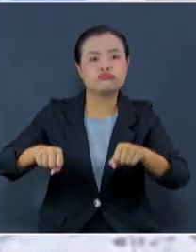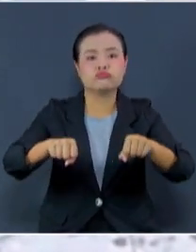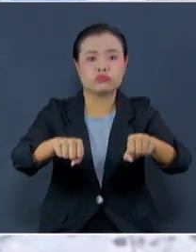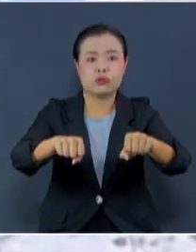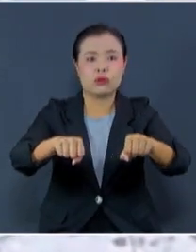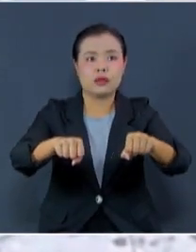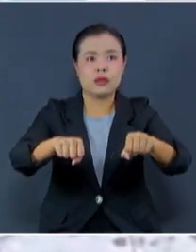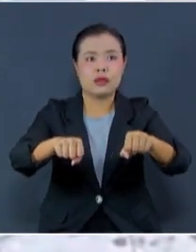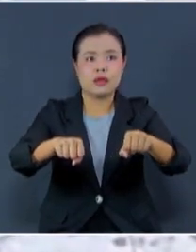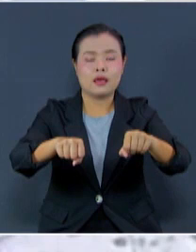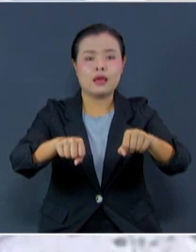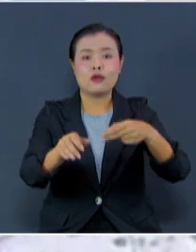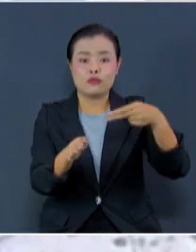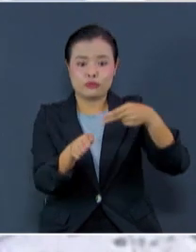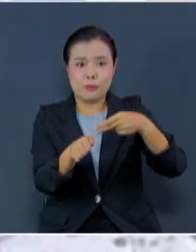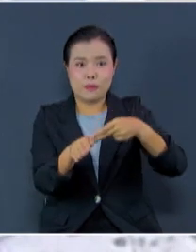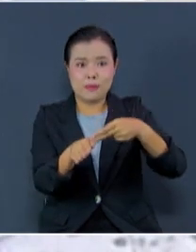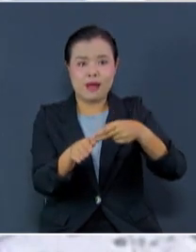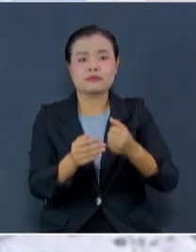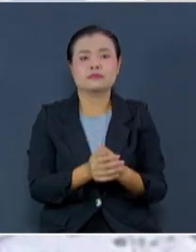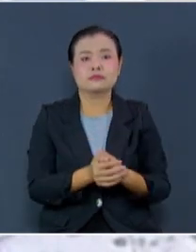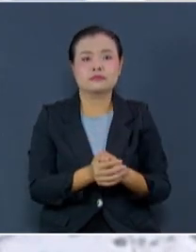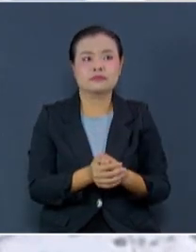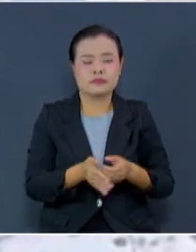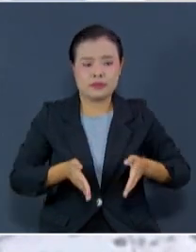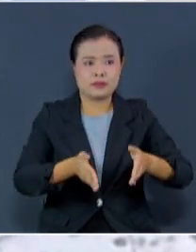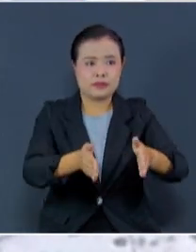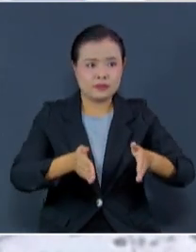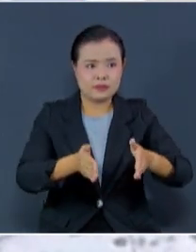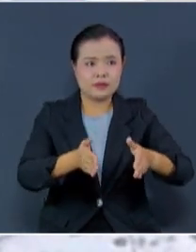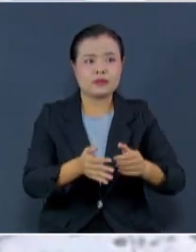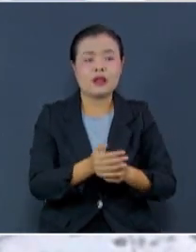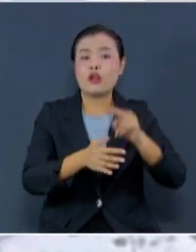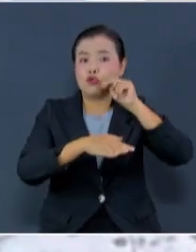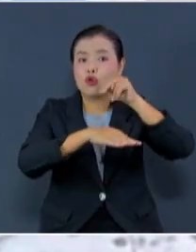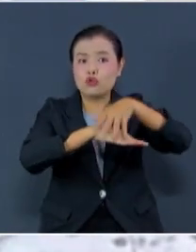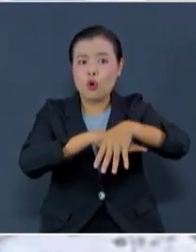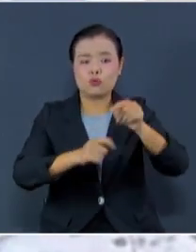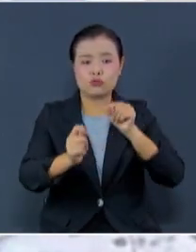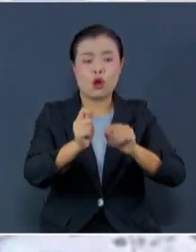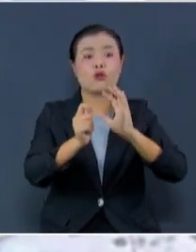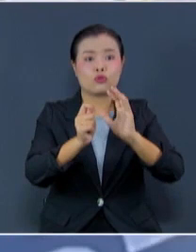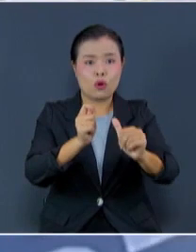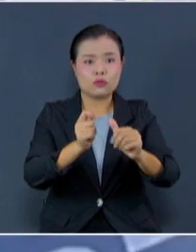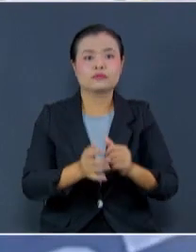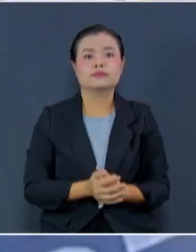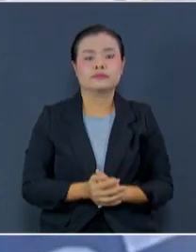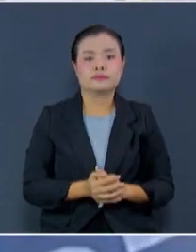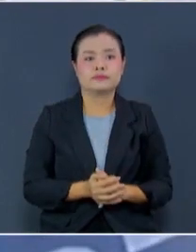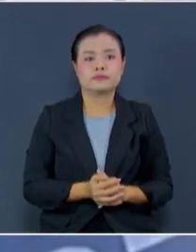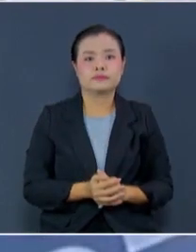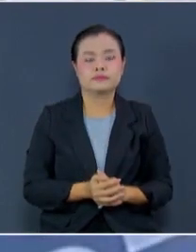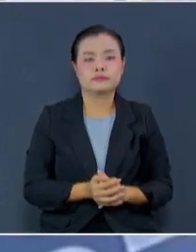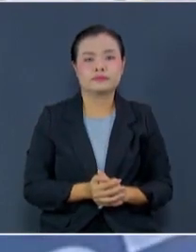ที่บริเวณด้านหน้าหัวจ่ายเนี่ยนะครับภายในปั๊มน้ำมันแห่งหนึ่งที่ริมถนนสุวรรณศรขาเข้าตัวเมืองอำเภอปากพลีจังหวัดนครนายกนะ